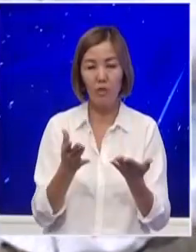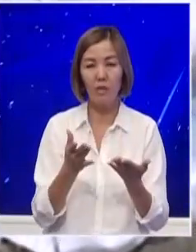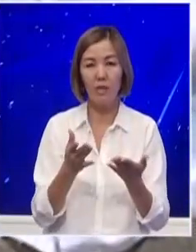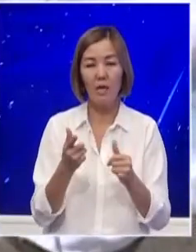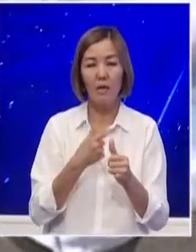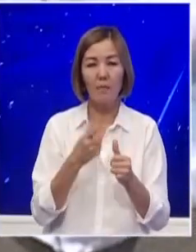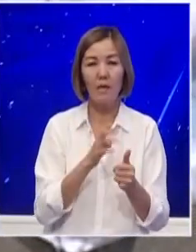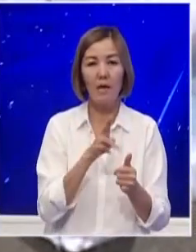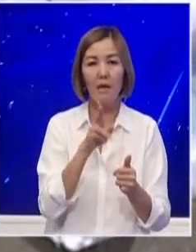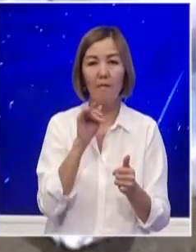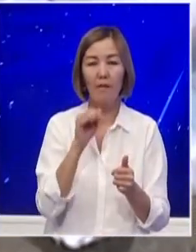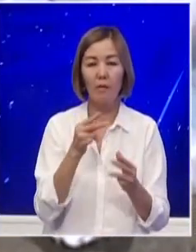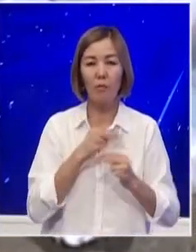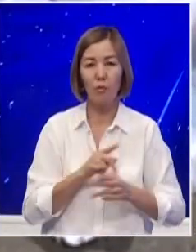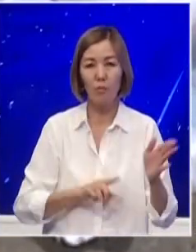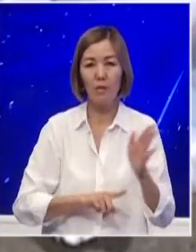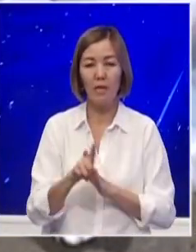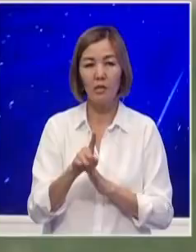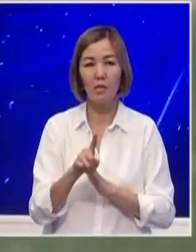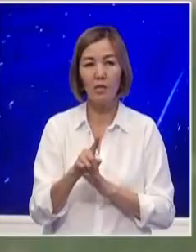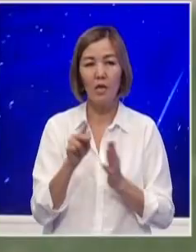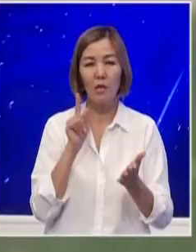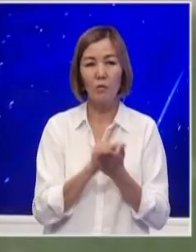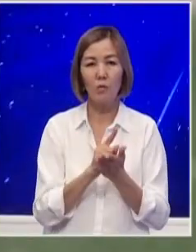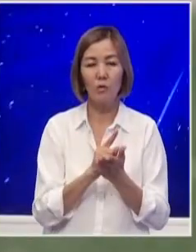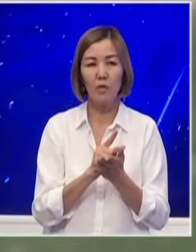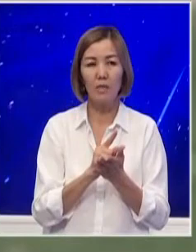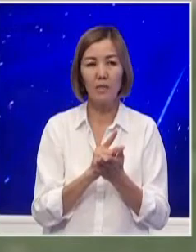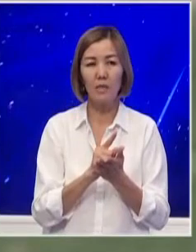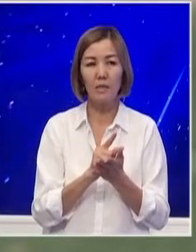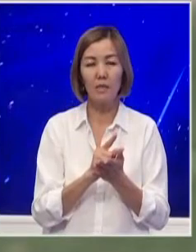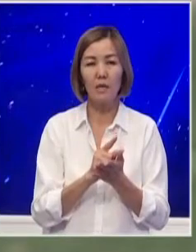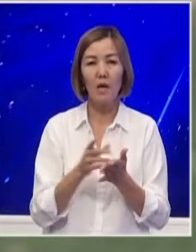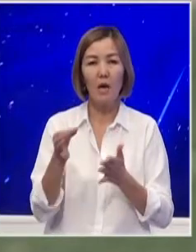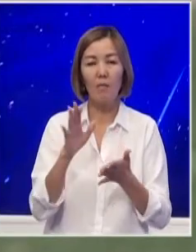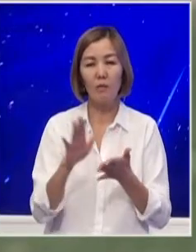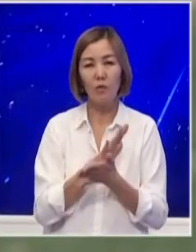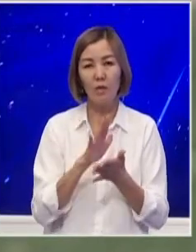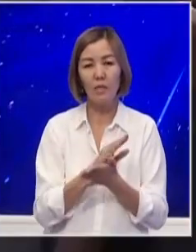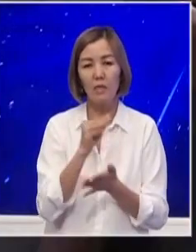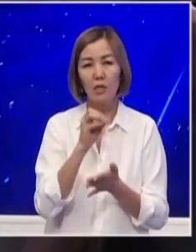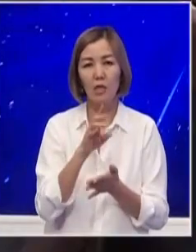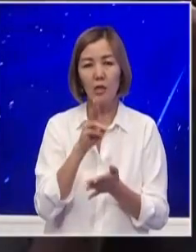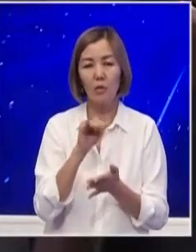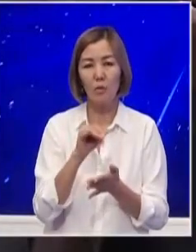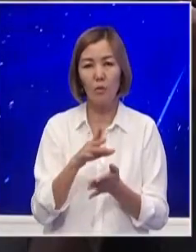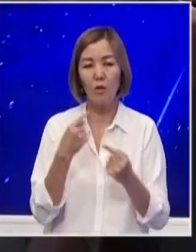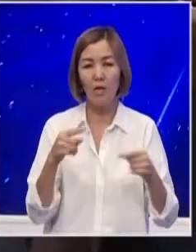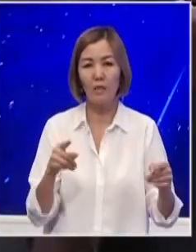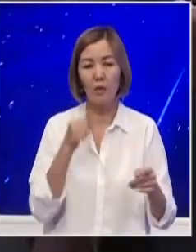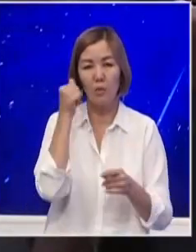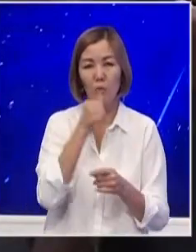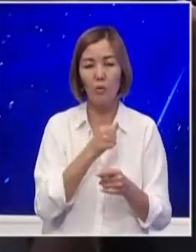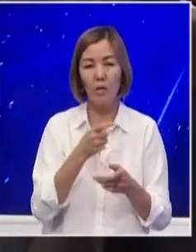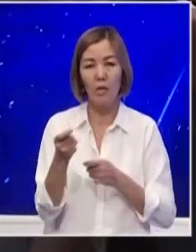имени Аль-Фараби. Трудовую деятельность начал с должности корреспондента в областной газете «Жер-Уйок». В разные годы работал главным